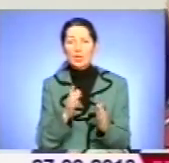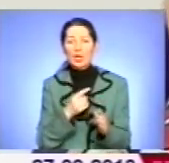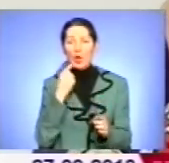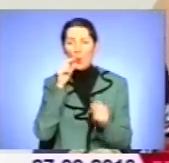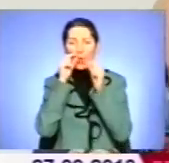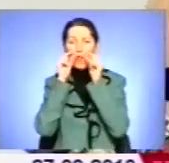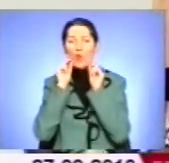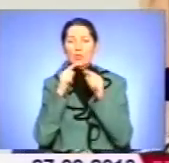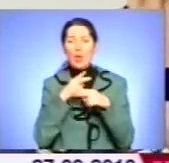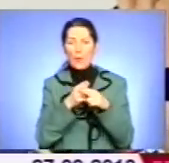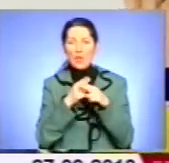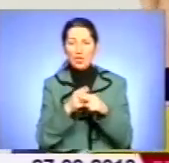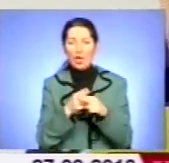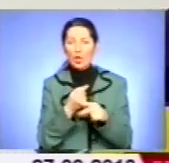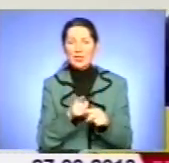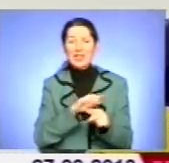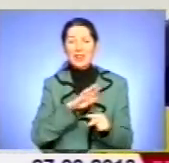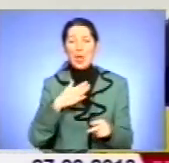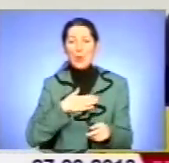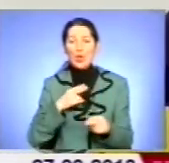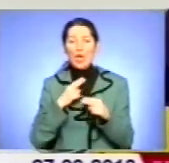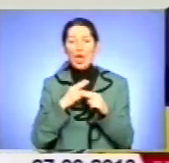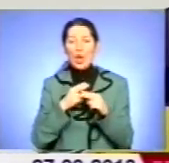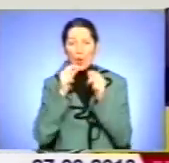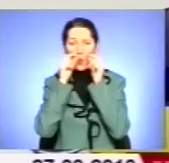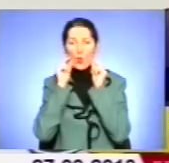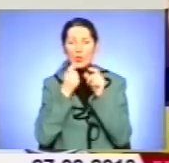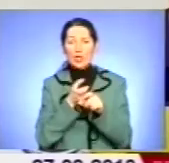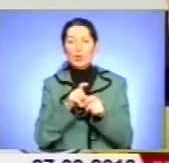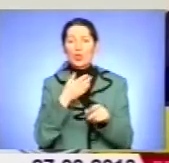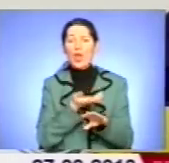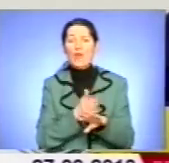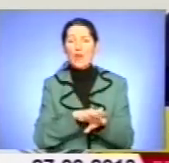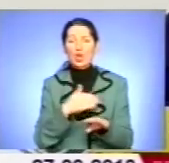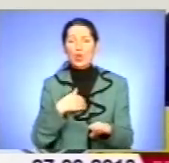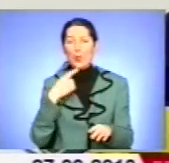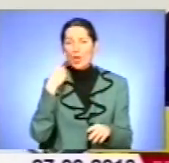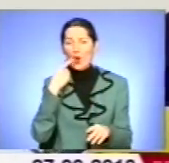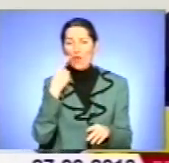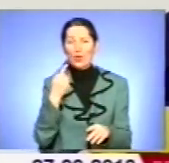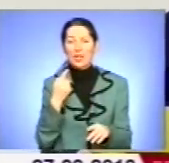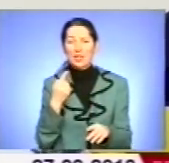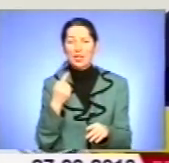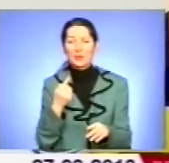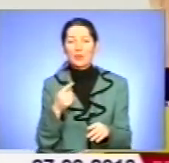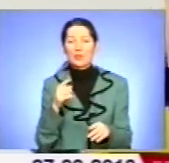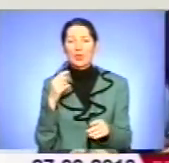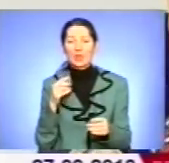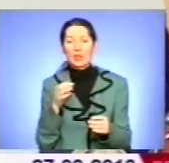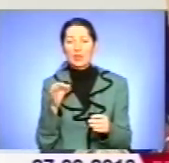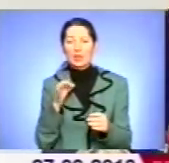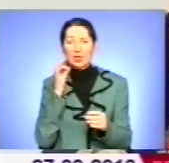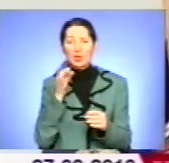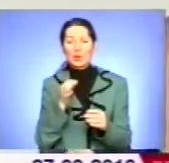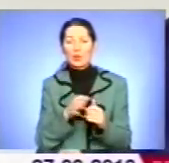напевно, помітили, це не мої вуса. І дуже важко з ними говорити, і воно завжди, ну, зазвичай і лоскоче, і